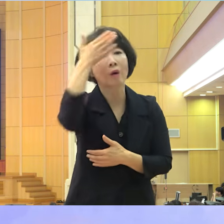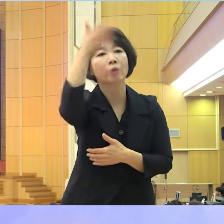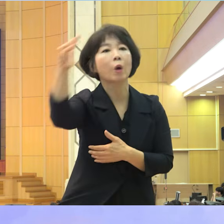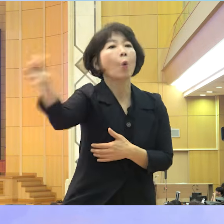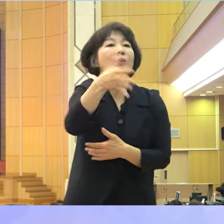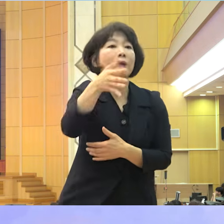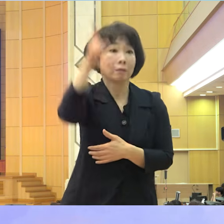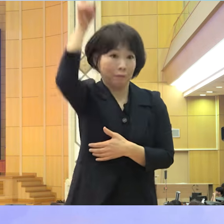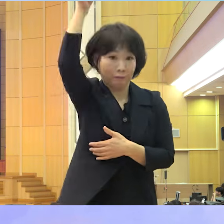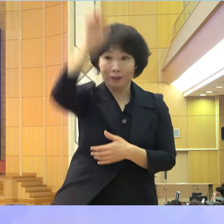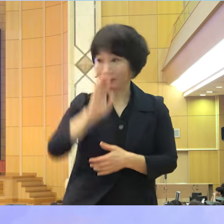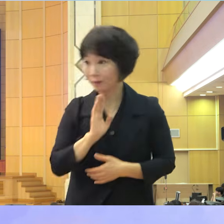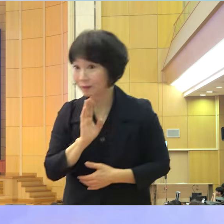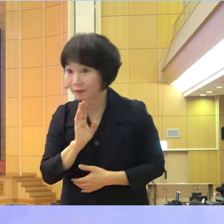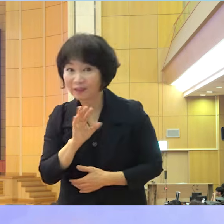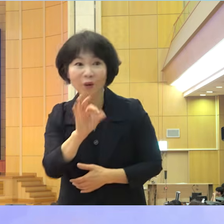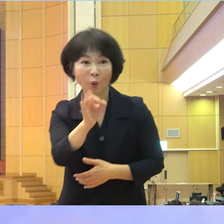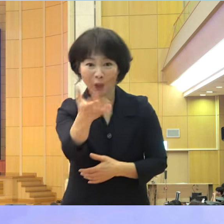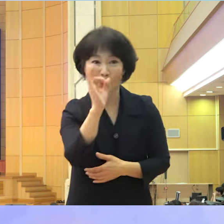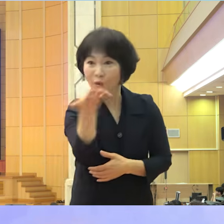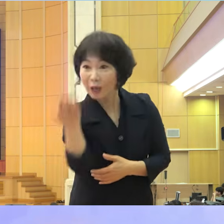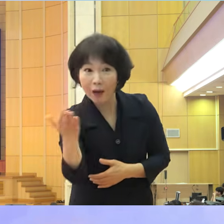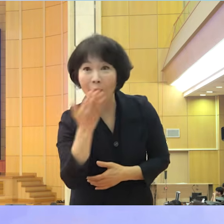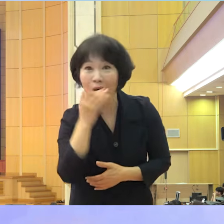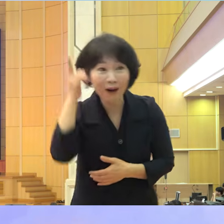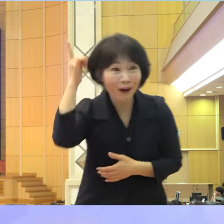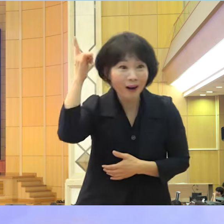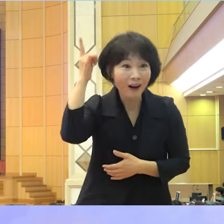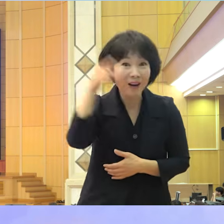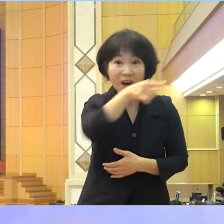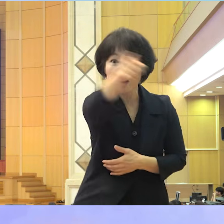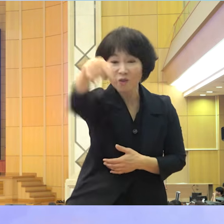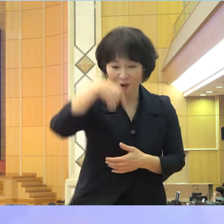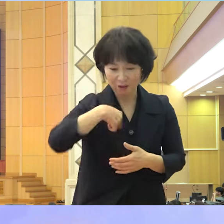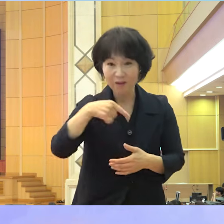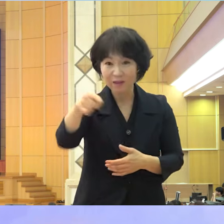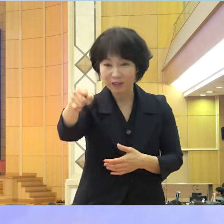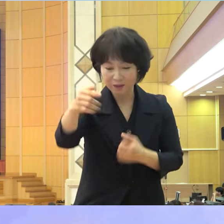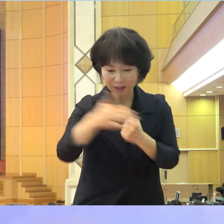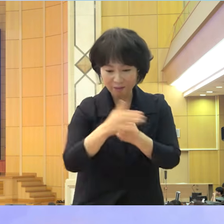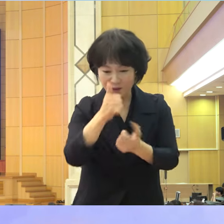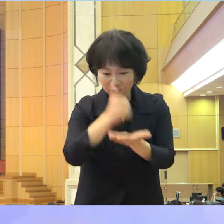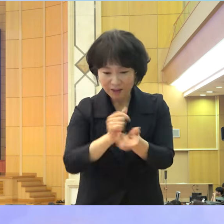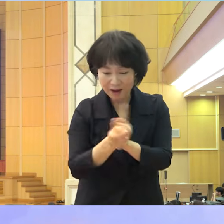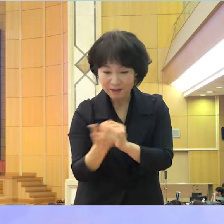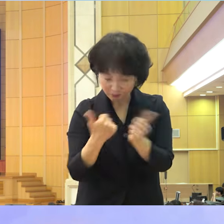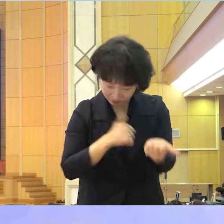여러분 부모님이 여러분들을 낳아서